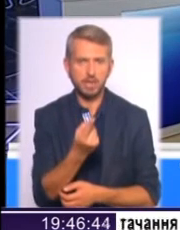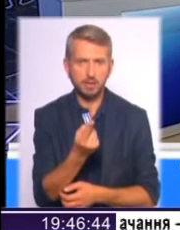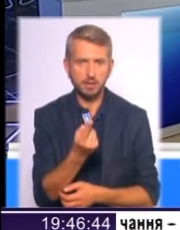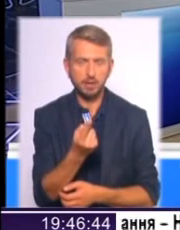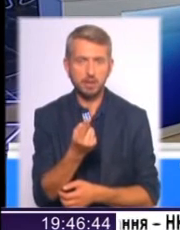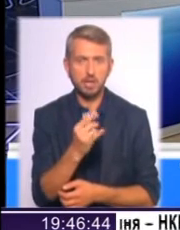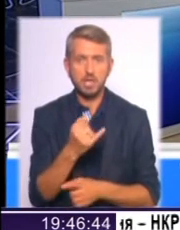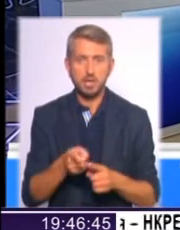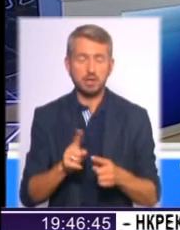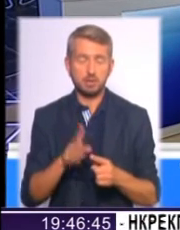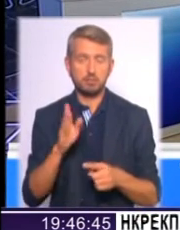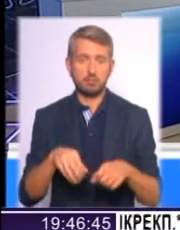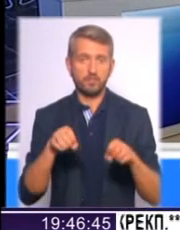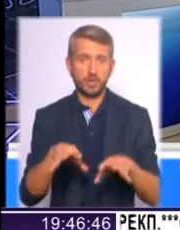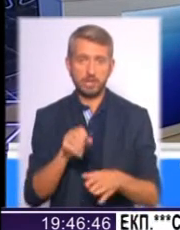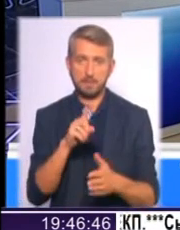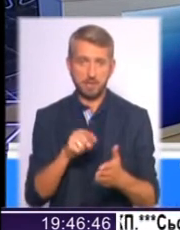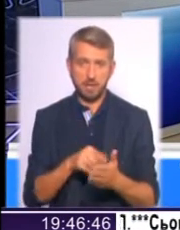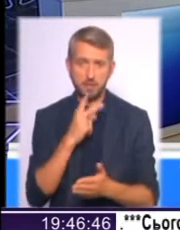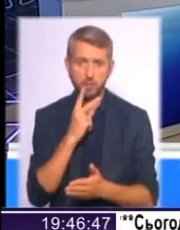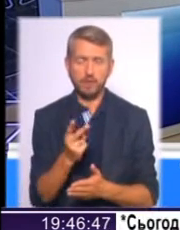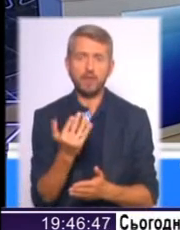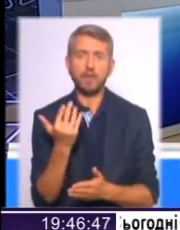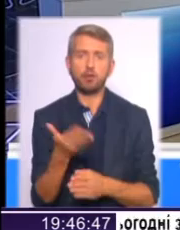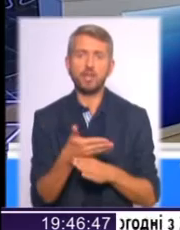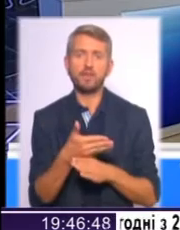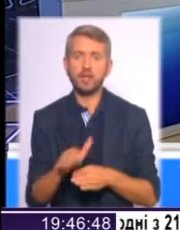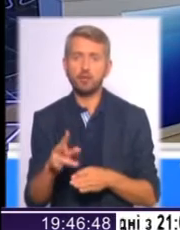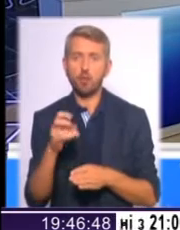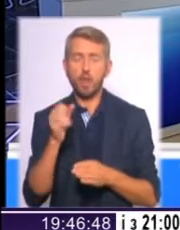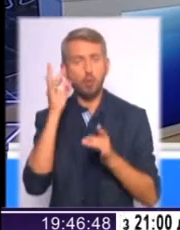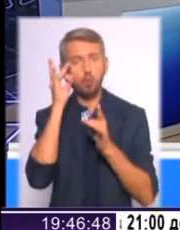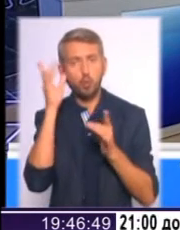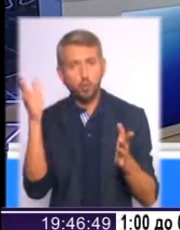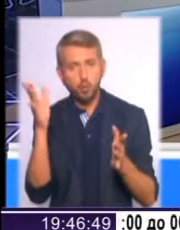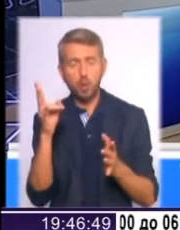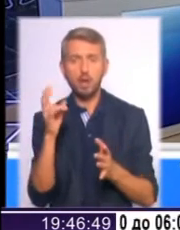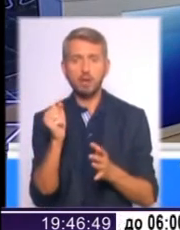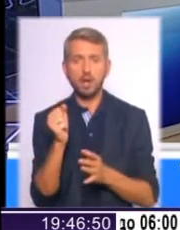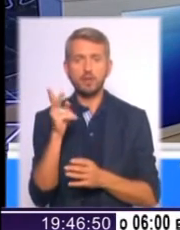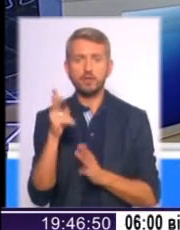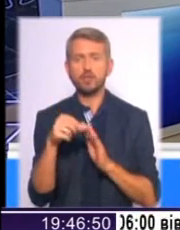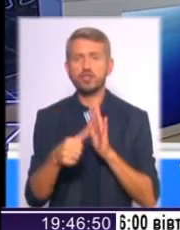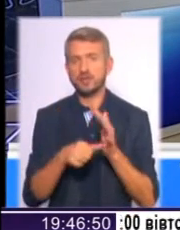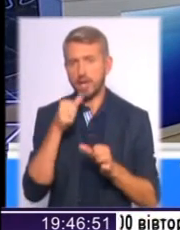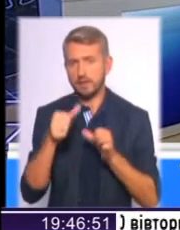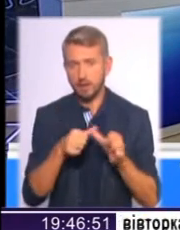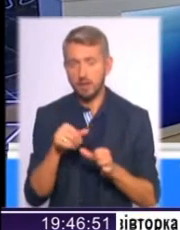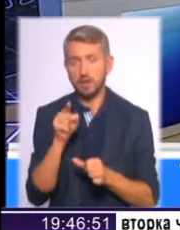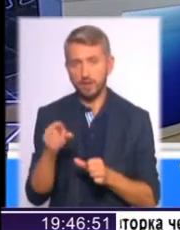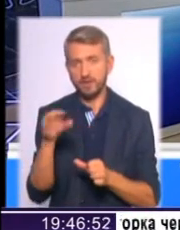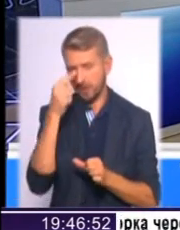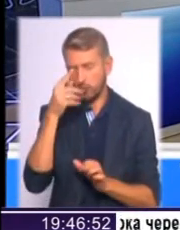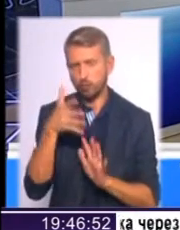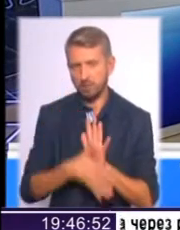це вирішило питання. Подивіться, будь ласка, скільки виділено на культуру на 2016 рік. І ви все